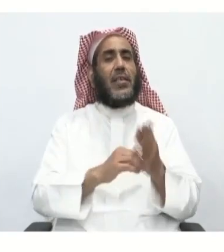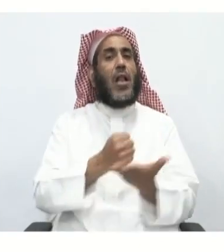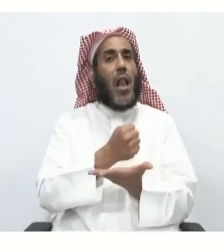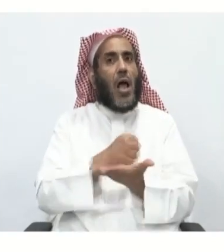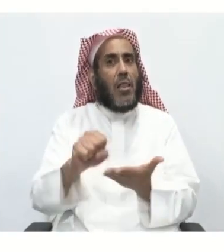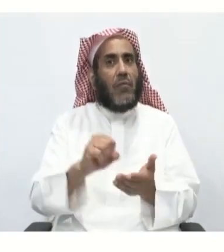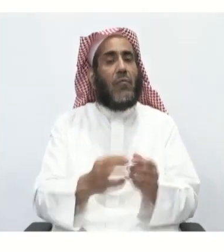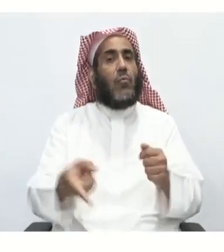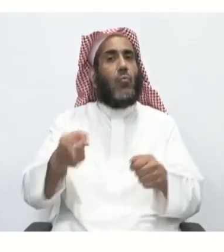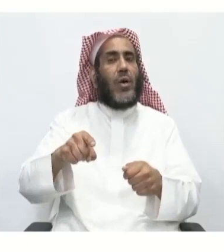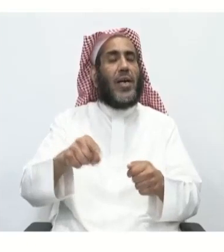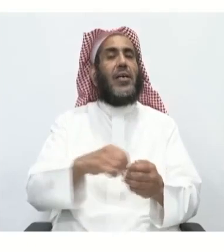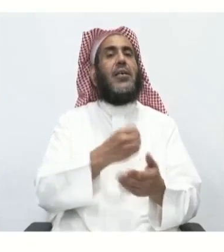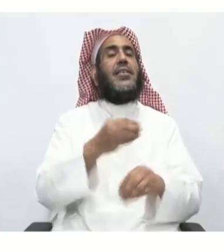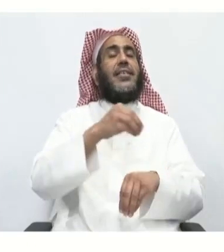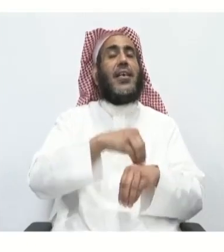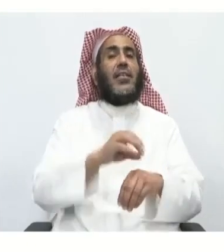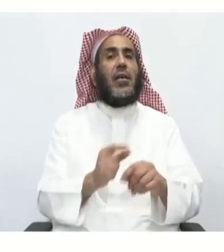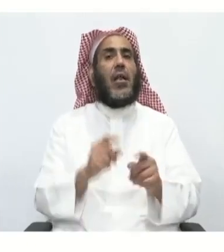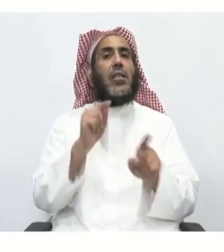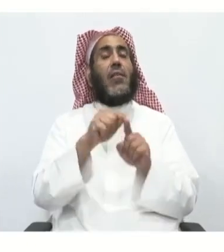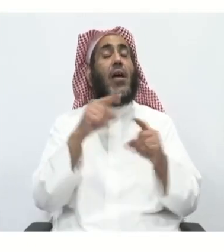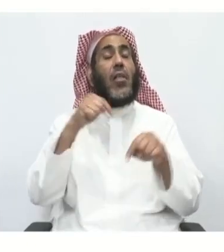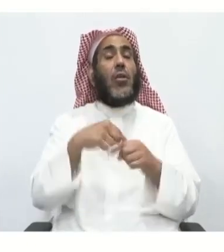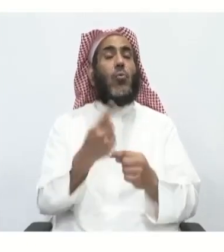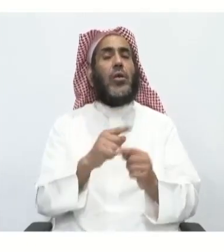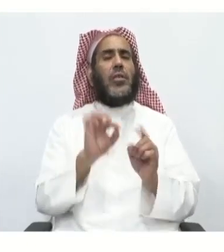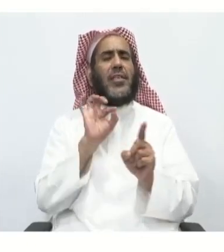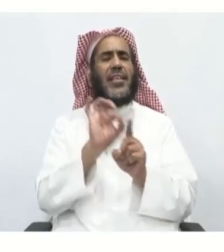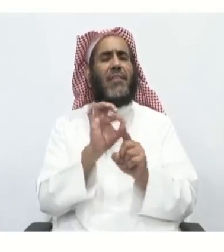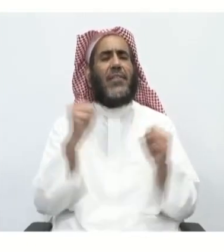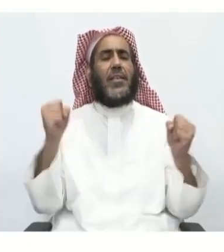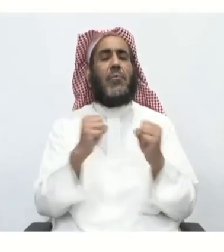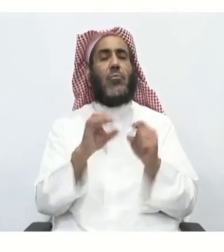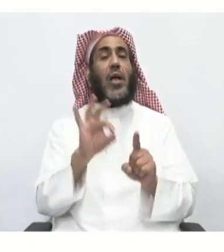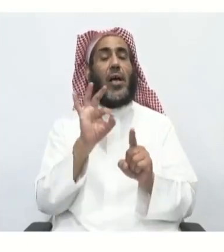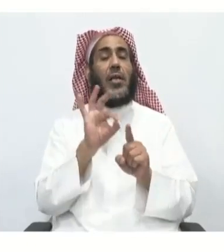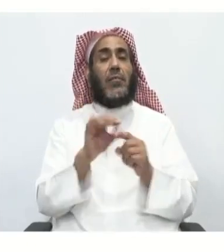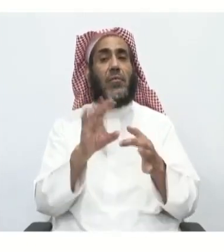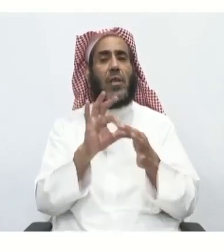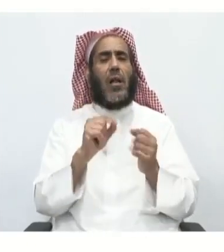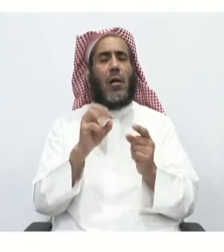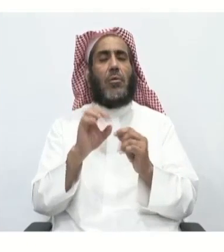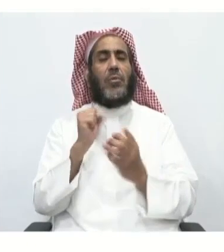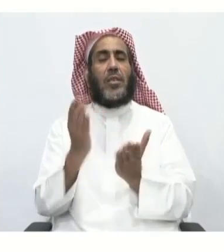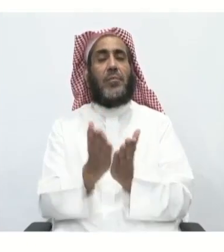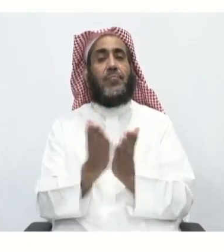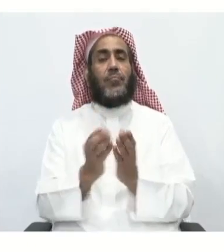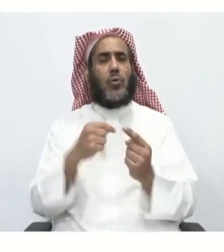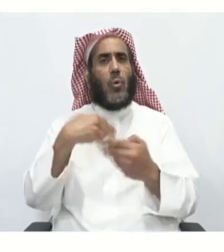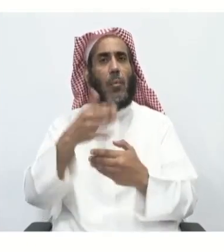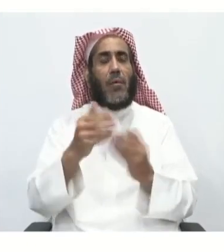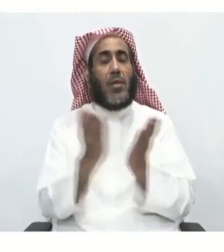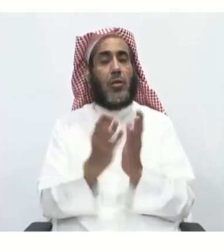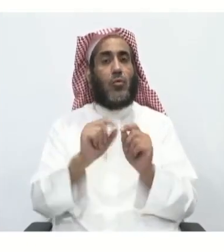والزياده اهداف التدريبيه لهذه الوحده بشكل عام وهناك هدف يتعلق بهذا الدرس طبعا هنا يتوقع منك في هذه